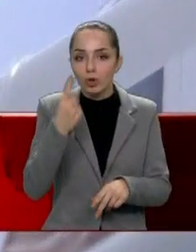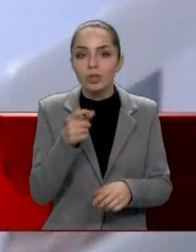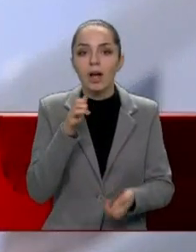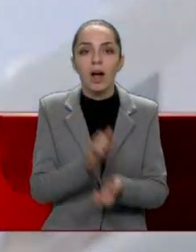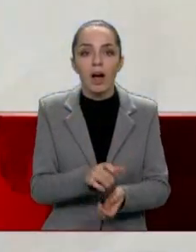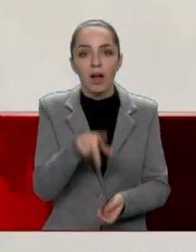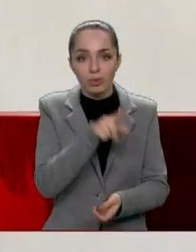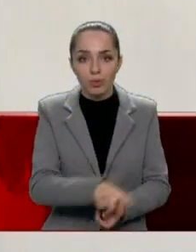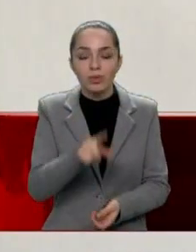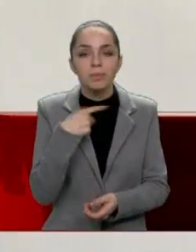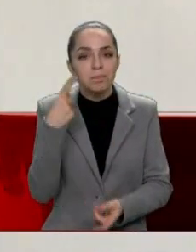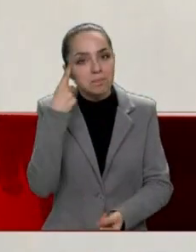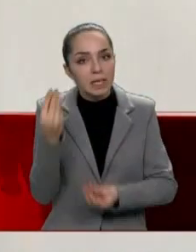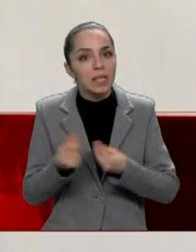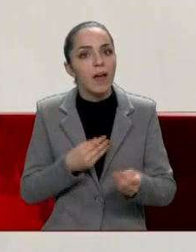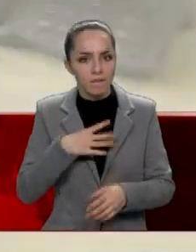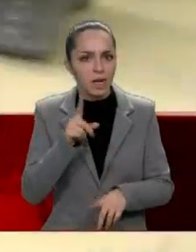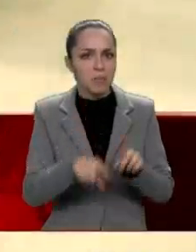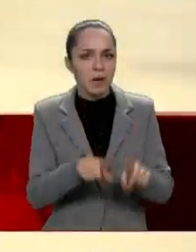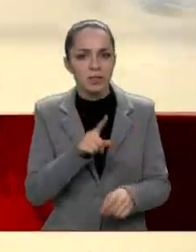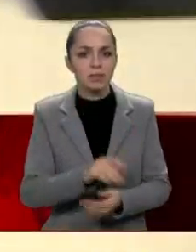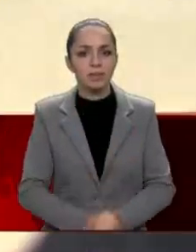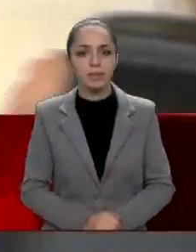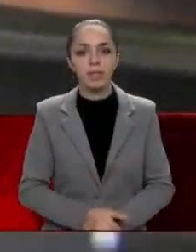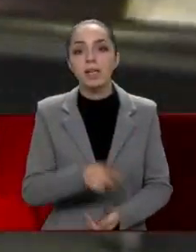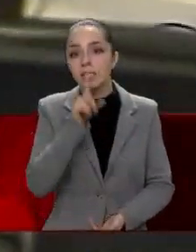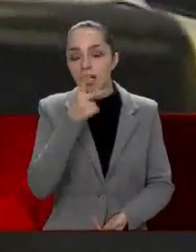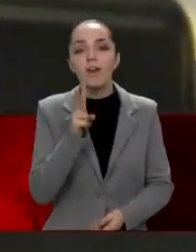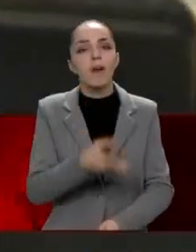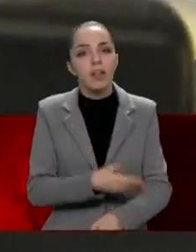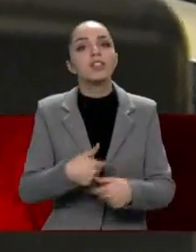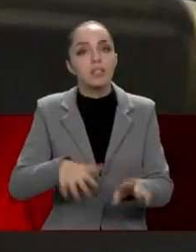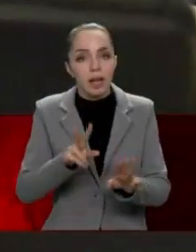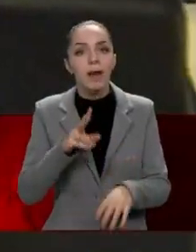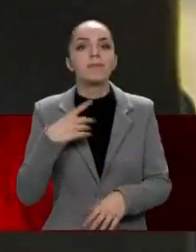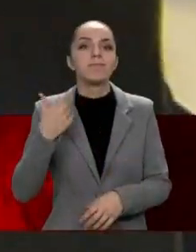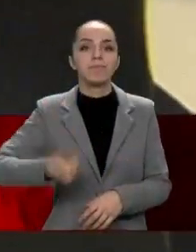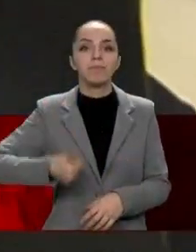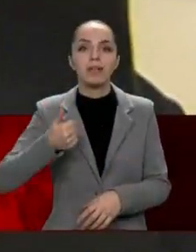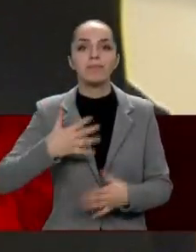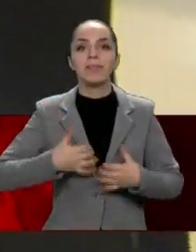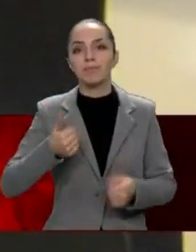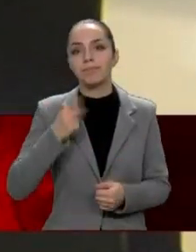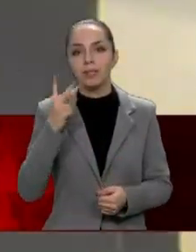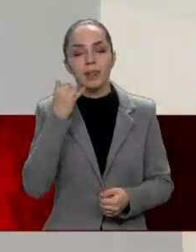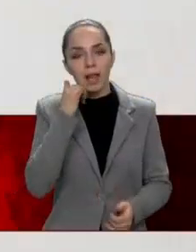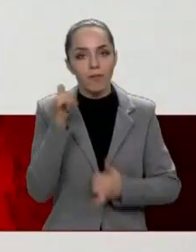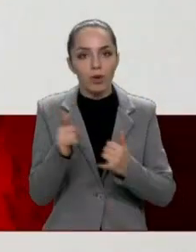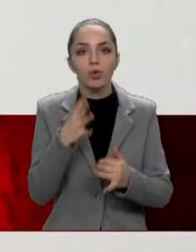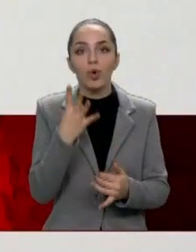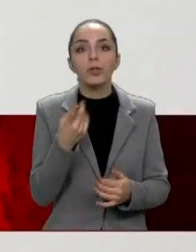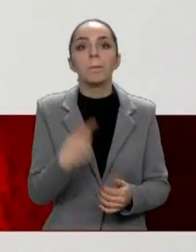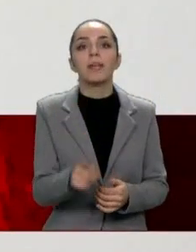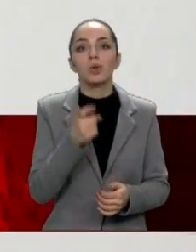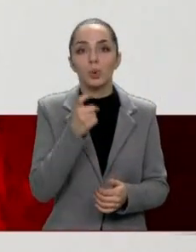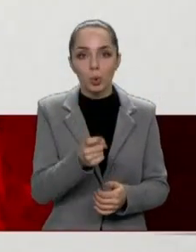yakınları hakkında bilgi edinmek isteyenler de oldu. Sadece vatandaş değil, bakanlığın destek hattına gelen telefonlardan 4009'u